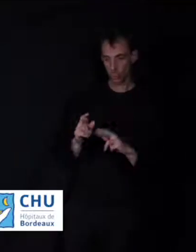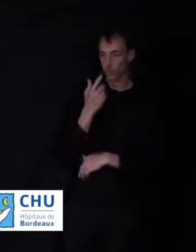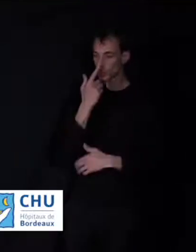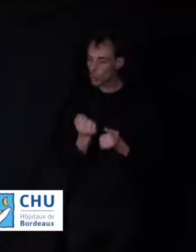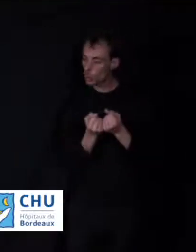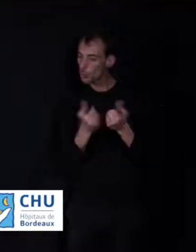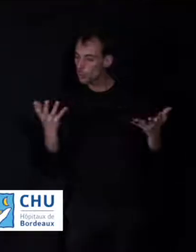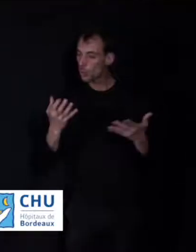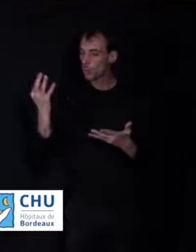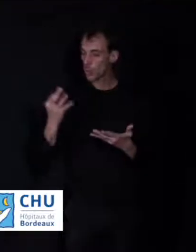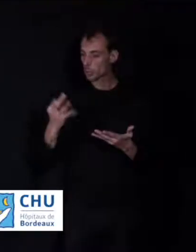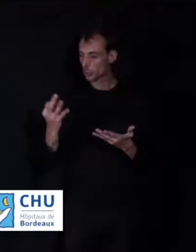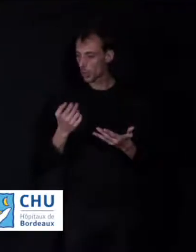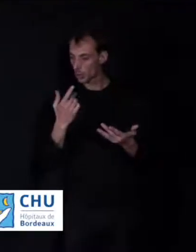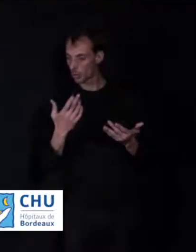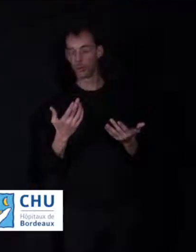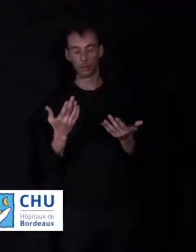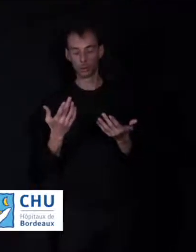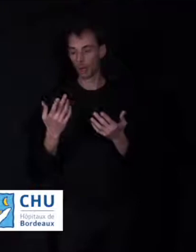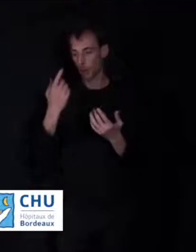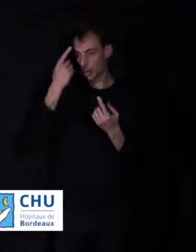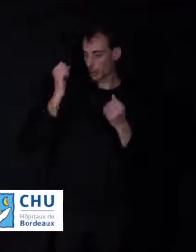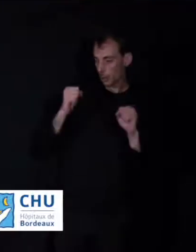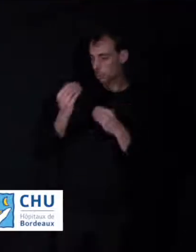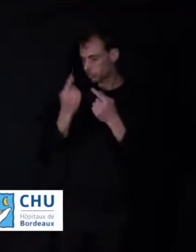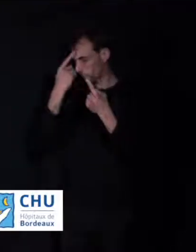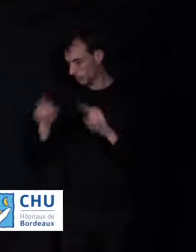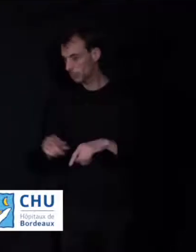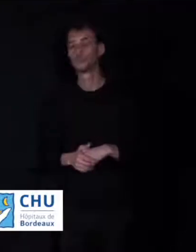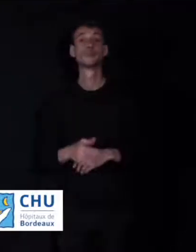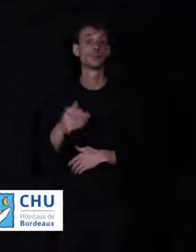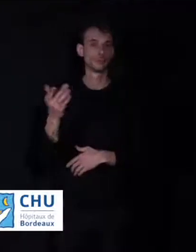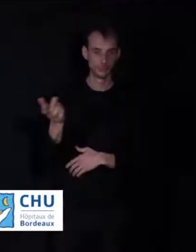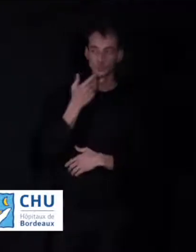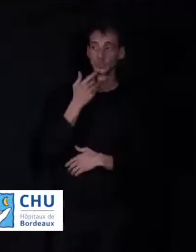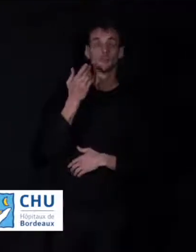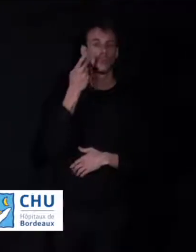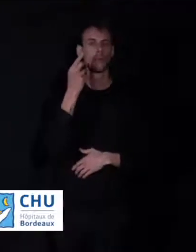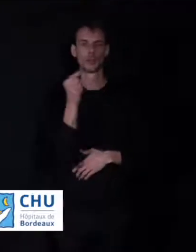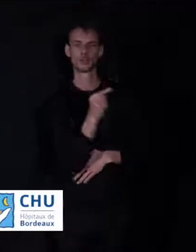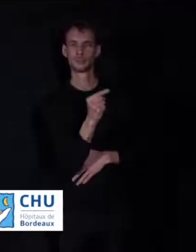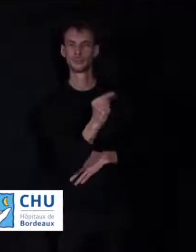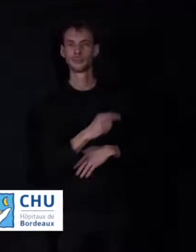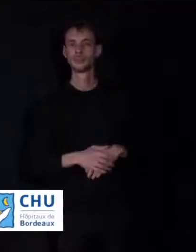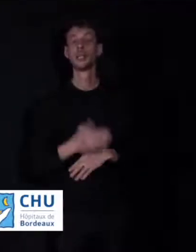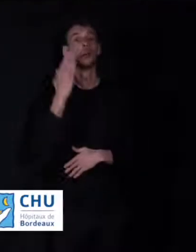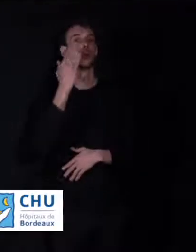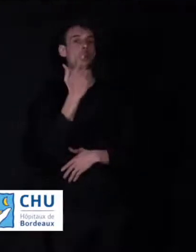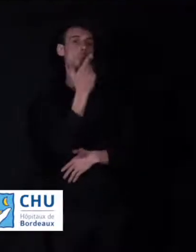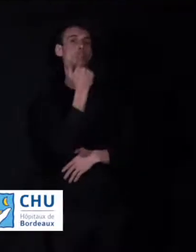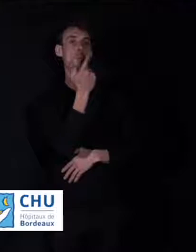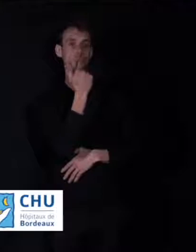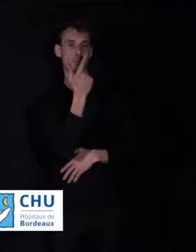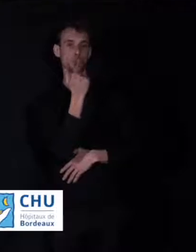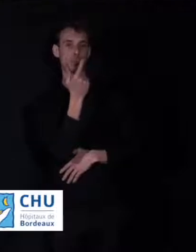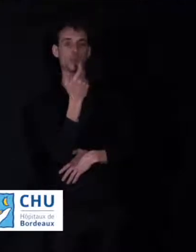en désaccord avec cette assertion. Donc, comme vous le voyez ici, plus c'est rouge, plus on